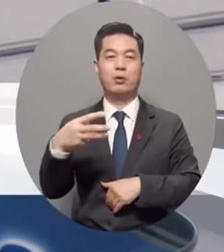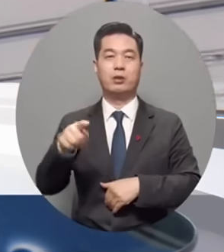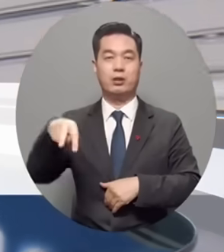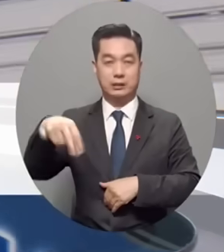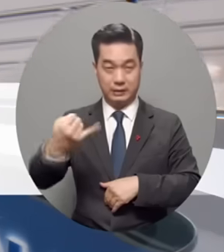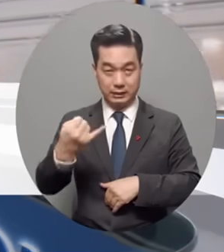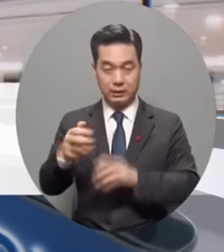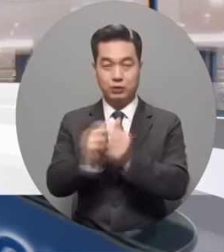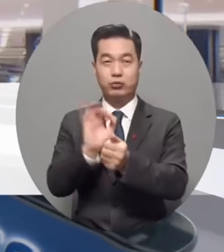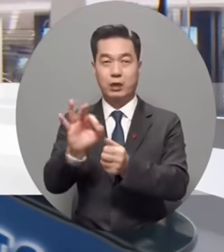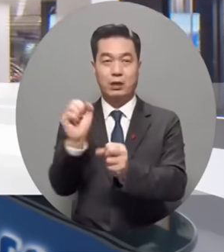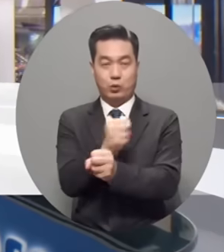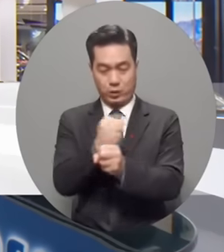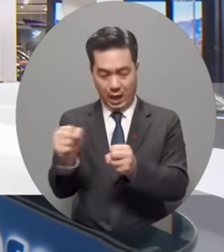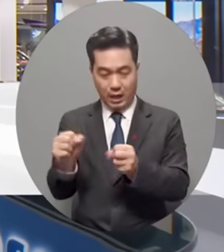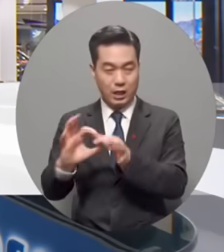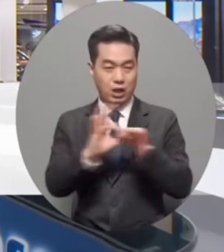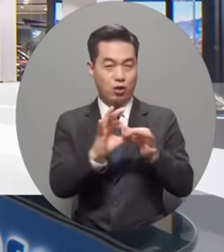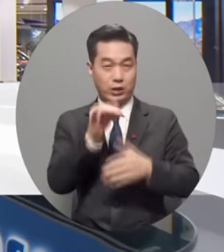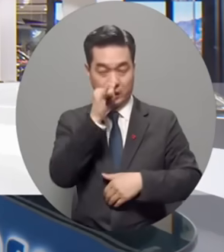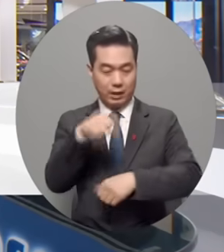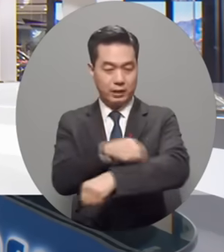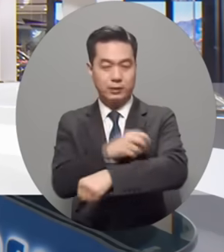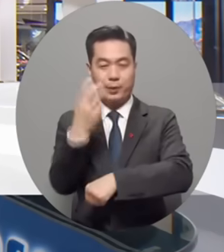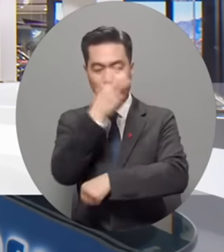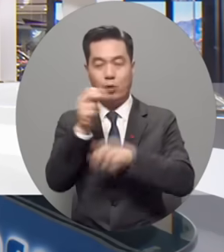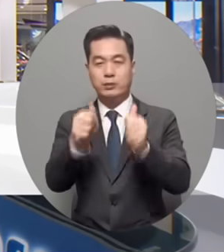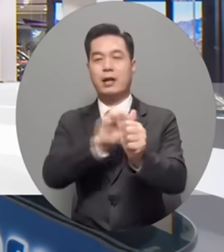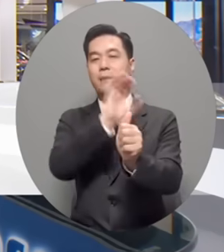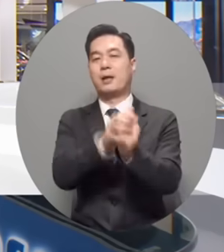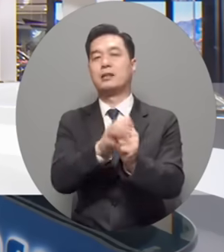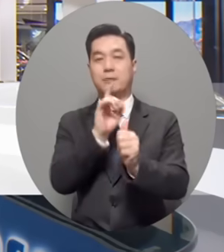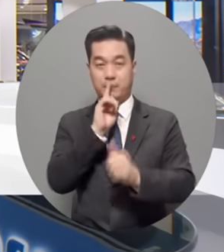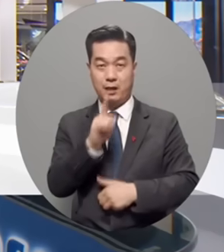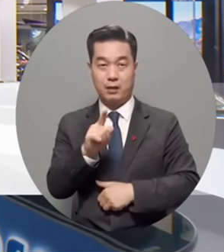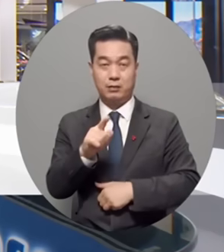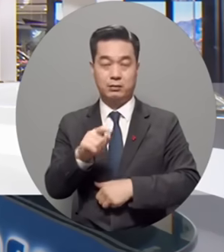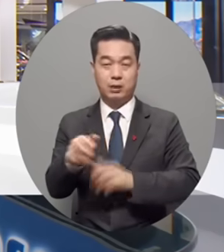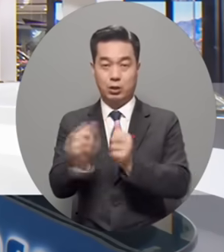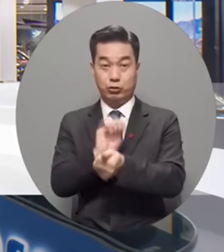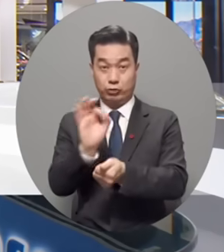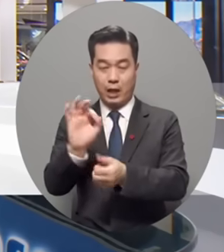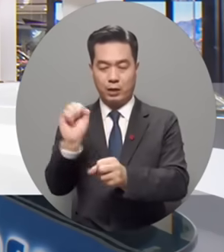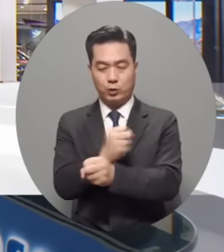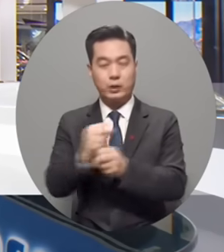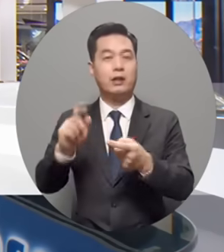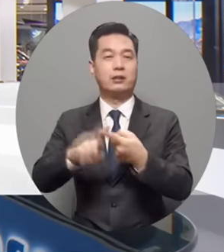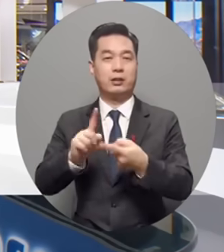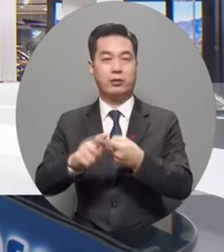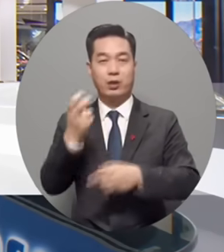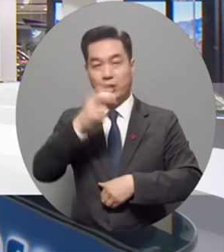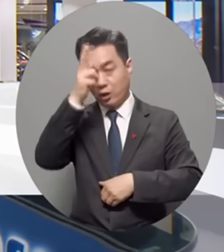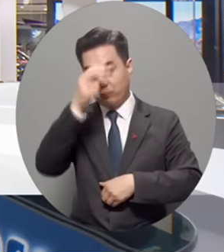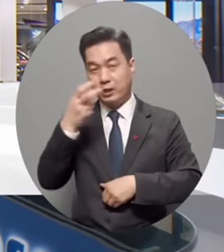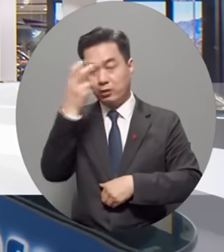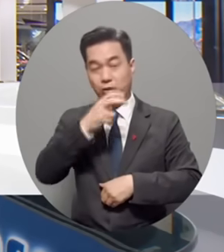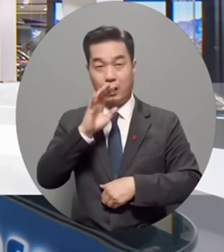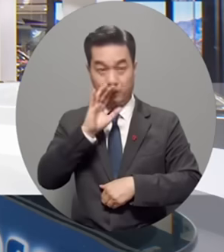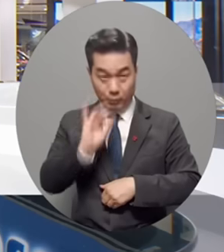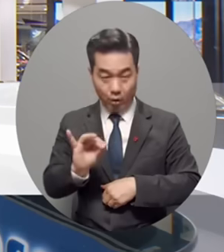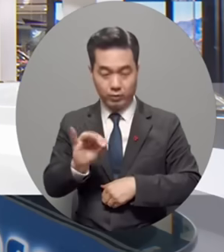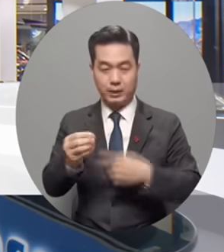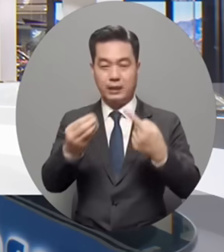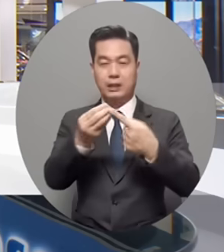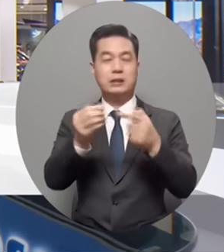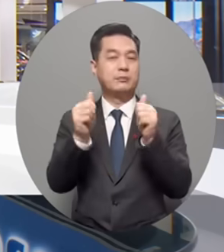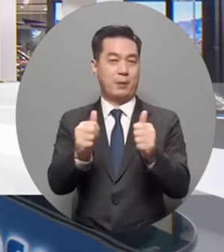연루됐다는 의혹을 특별검사가 수사하게 하자는 건데요. 주가 조작 일당에 대해선 이미 검찰 수사는 물론 1심